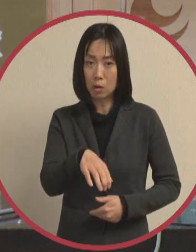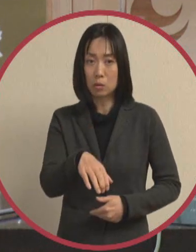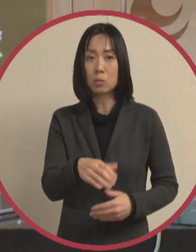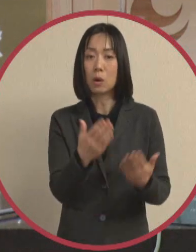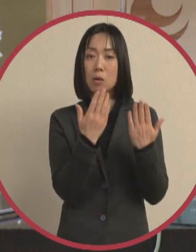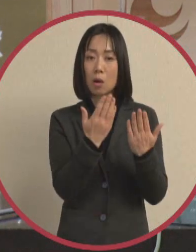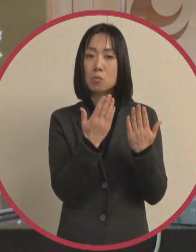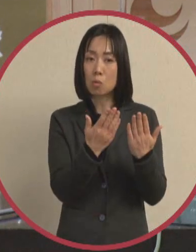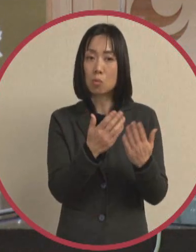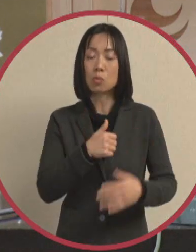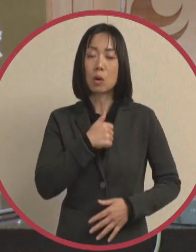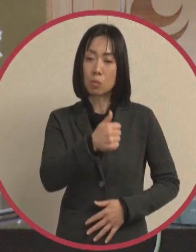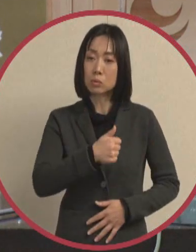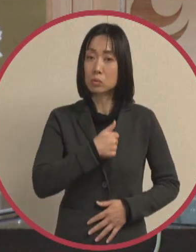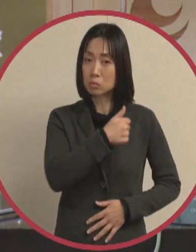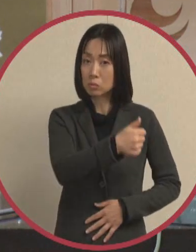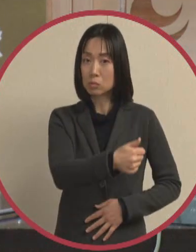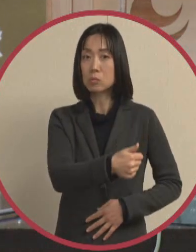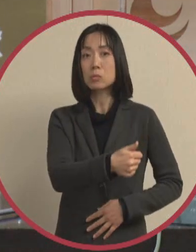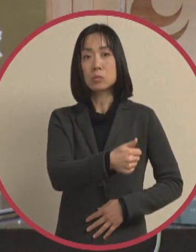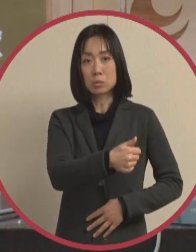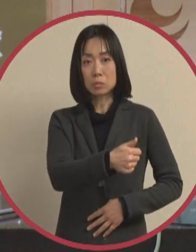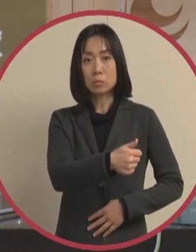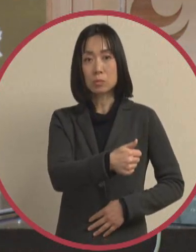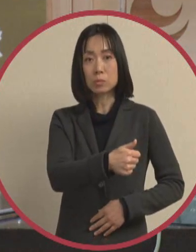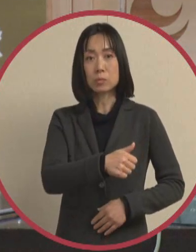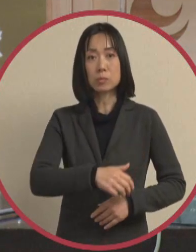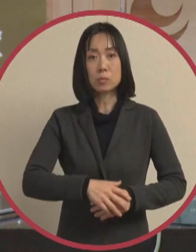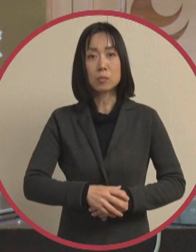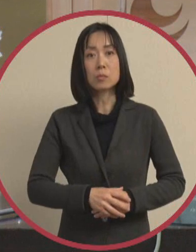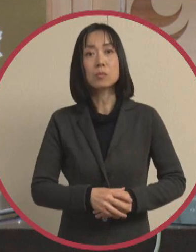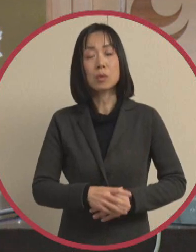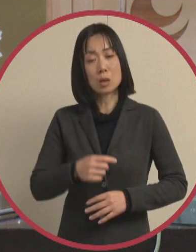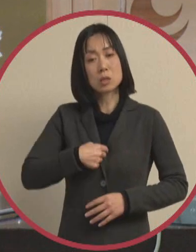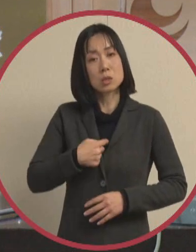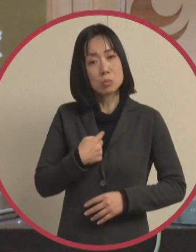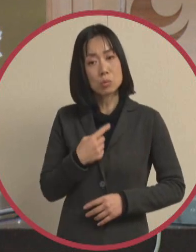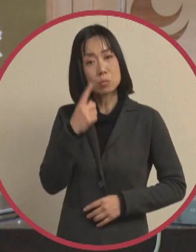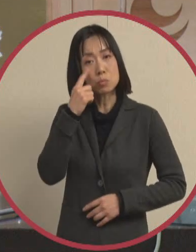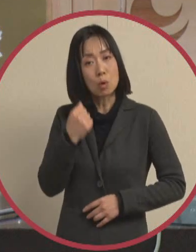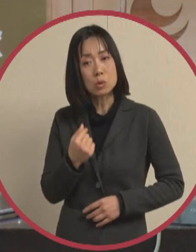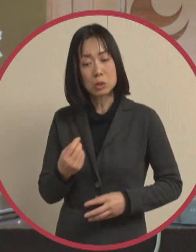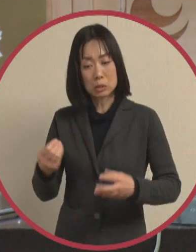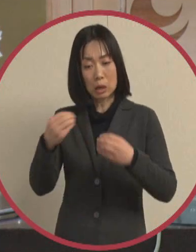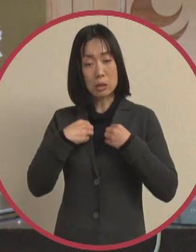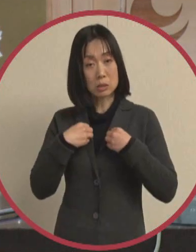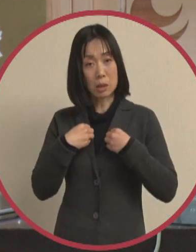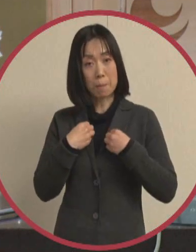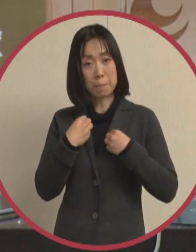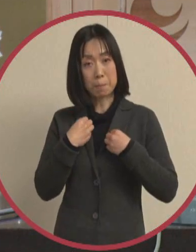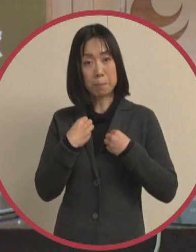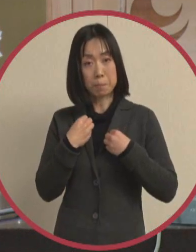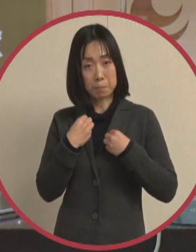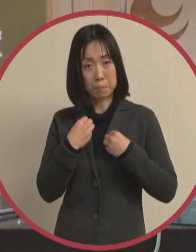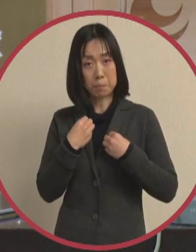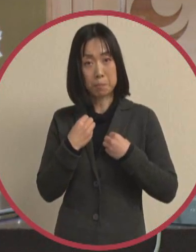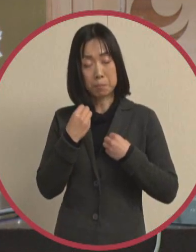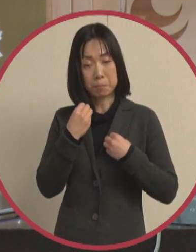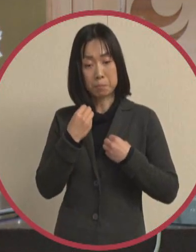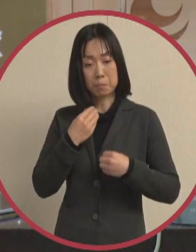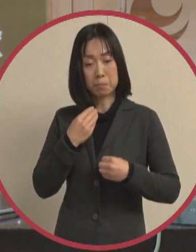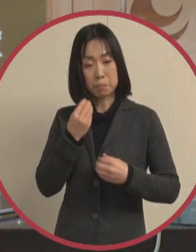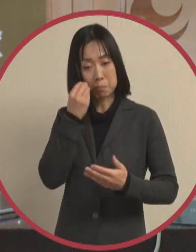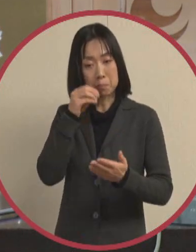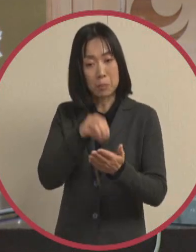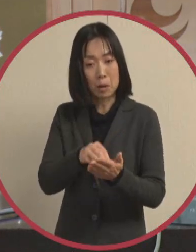があって、まあ陽性になった場合にですね、まあ、一つは療養